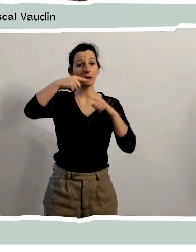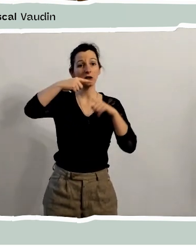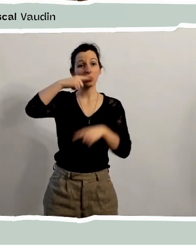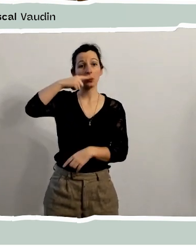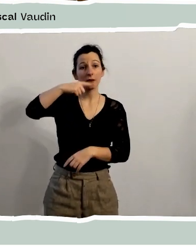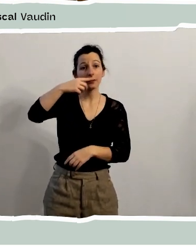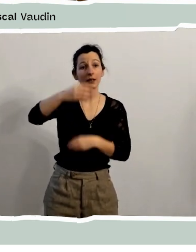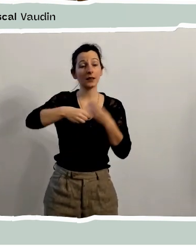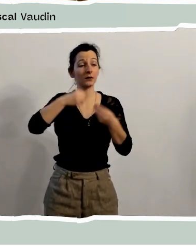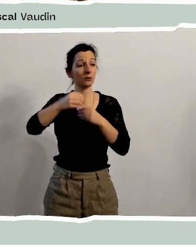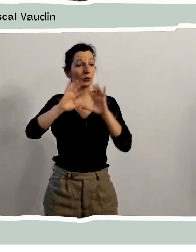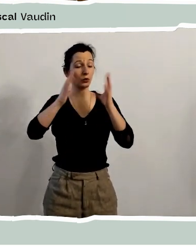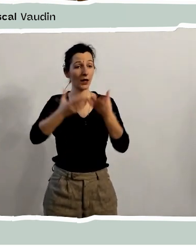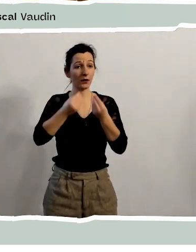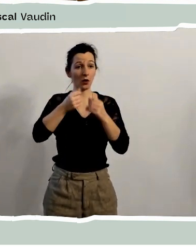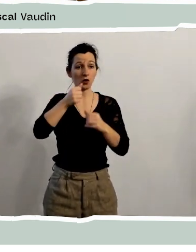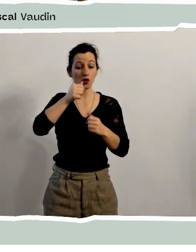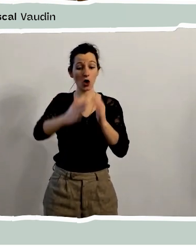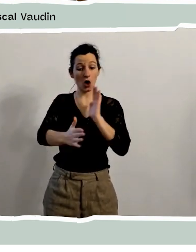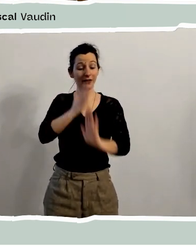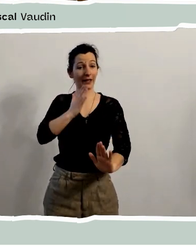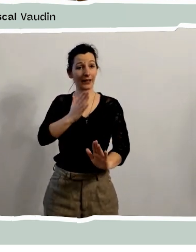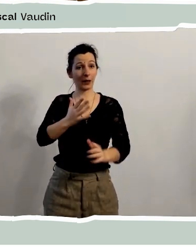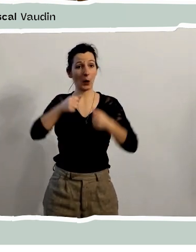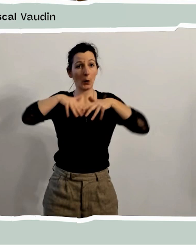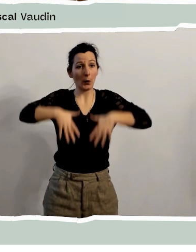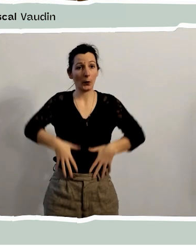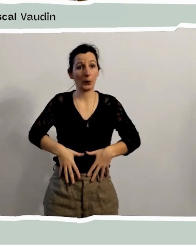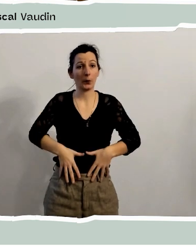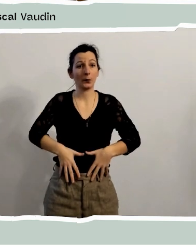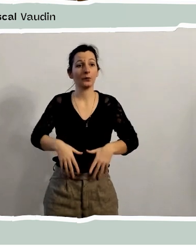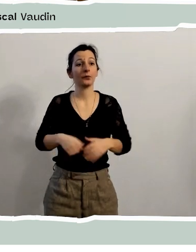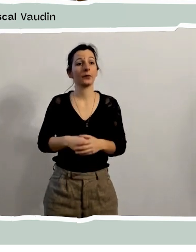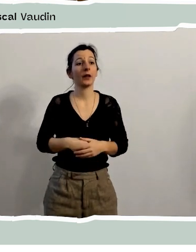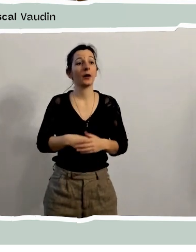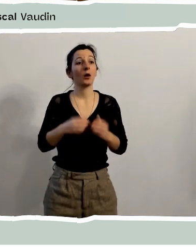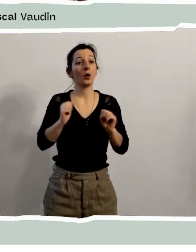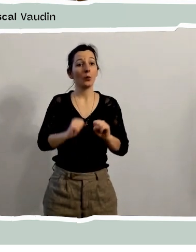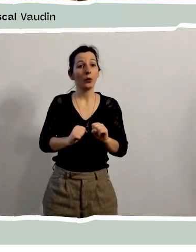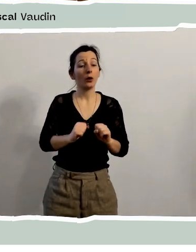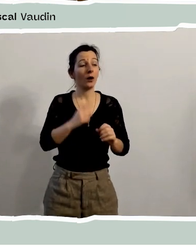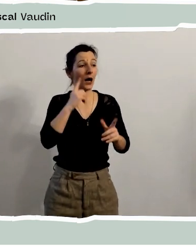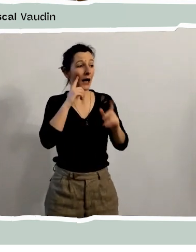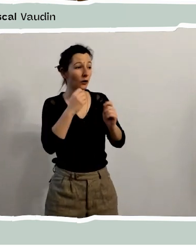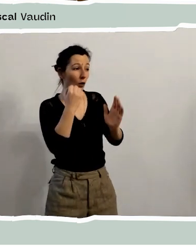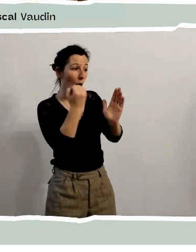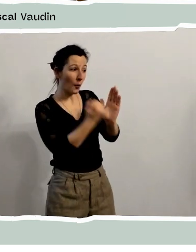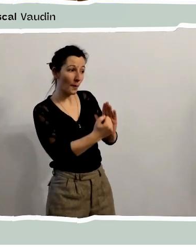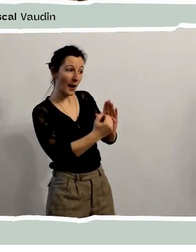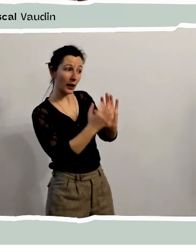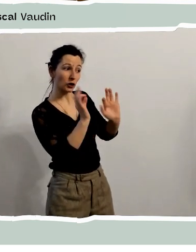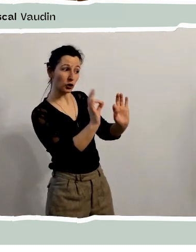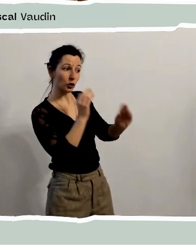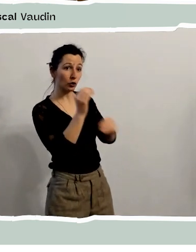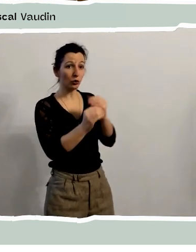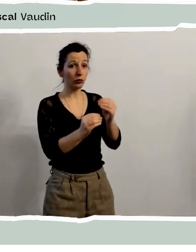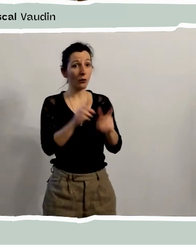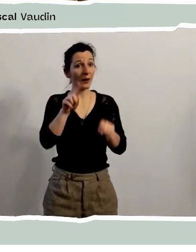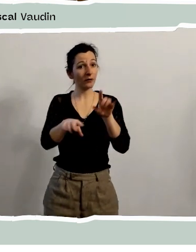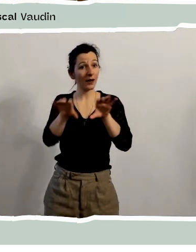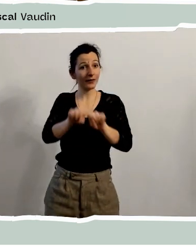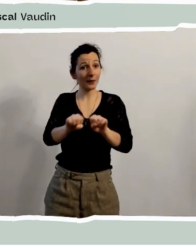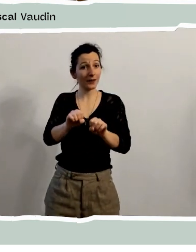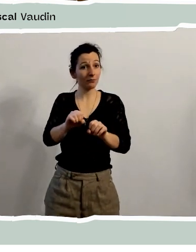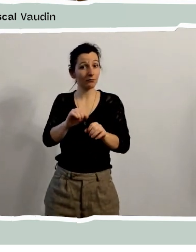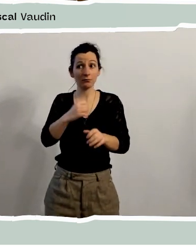Les cosmétiques, on peut les acheter, donc on peut faire attention à ce qu'on achète. On peut les faire aussi, on peut en faire certains. C'est très très facile à faire. Du baume à